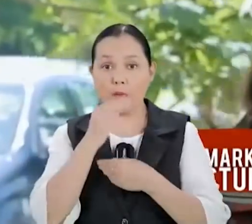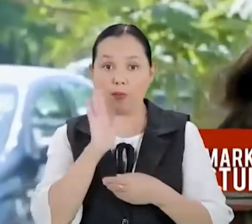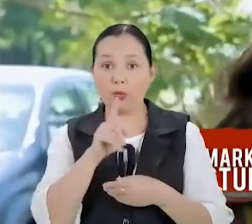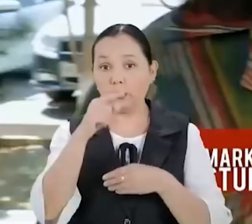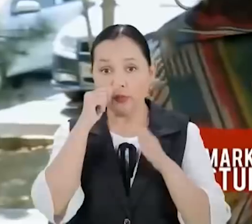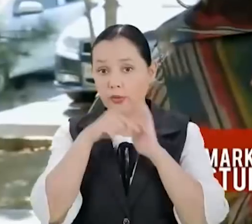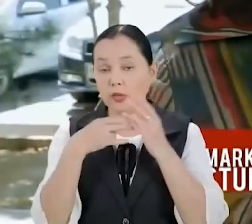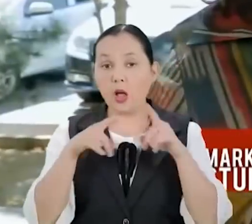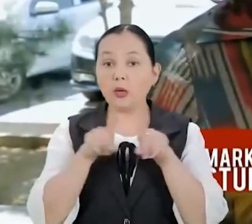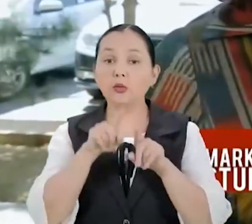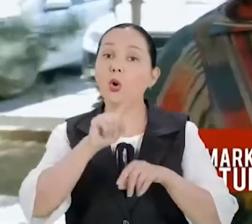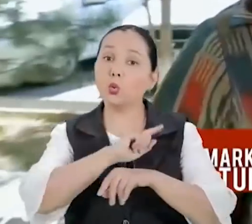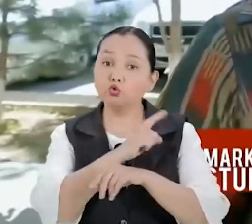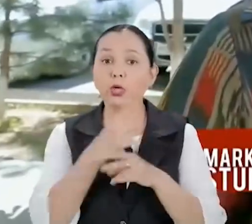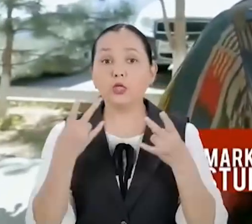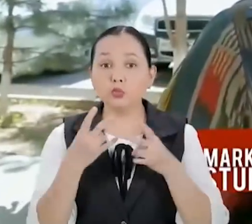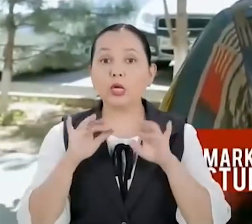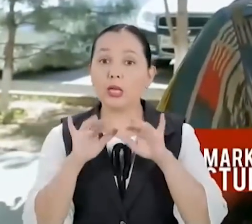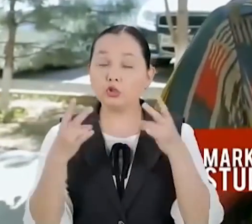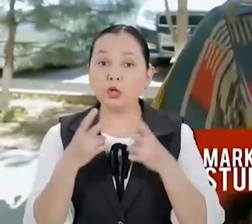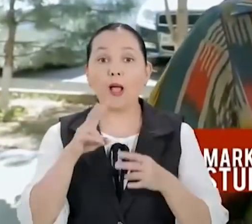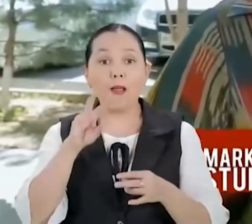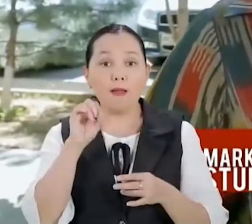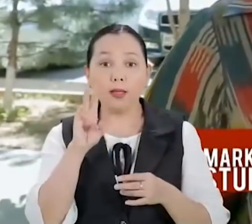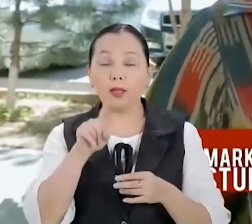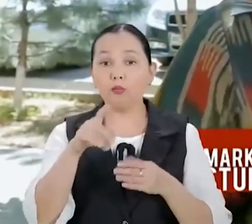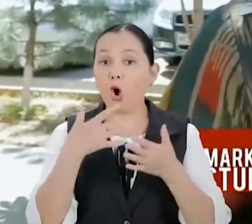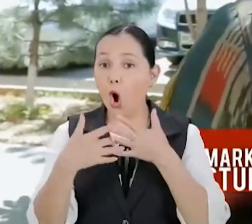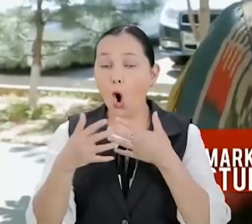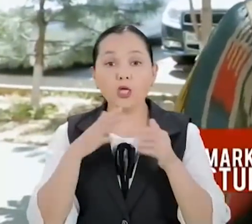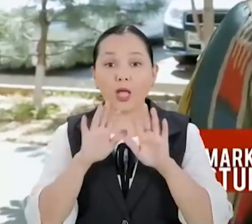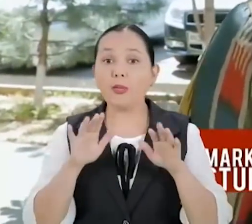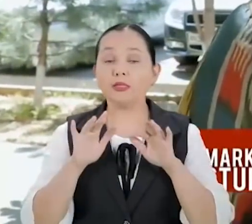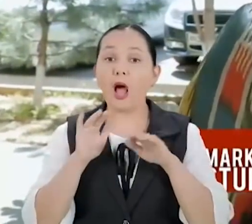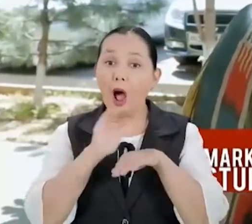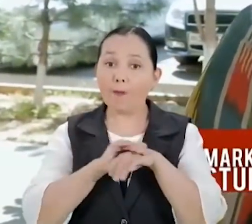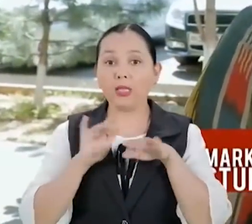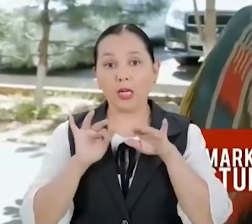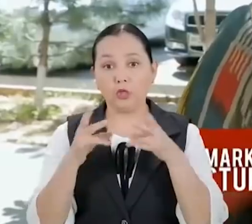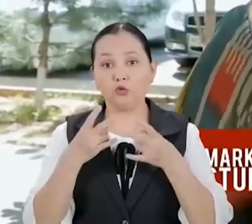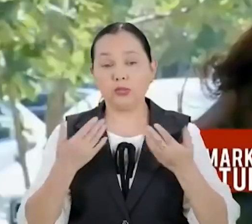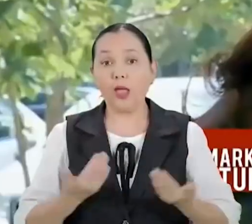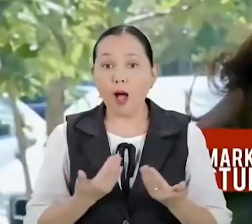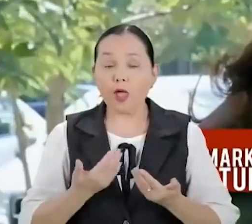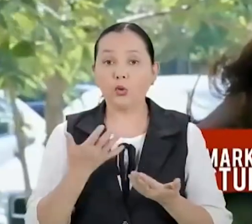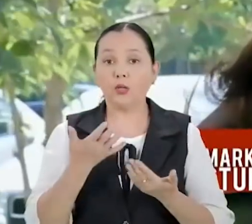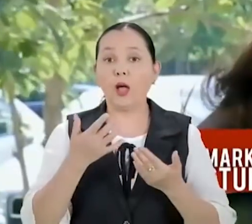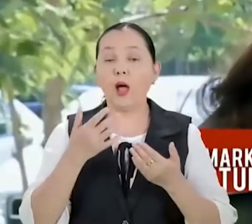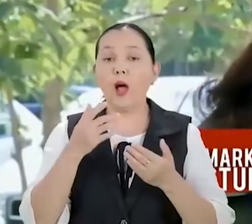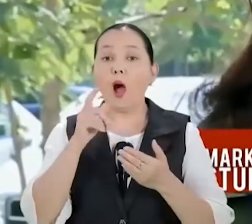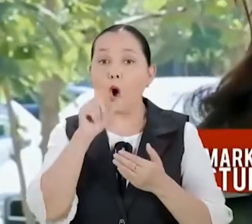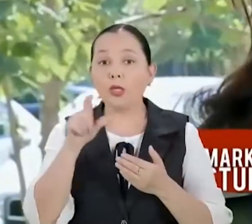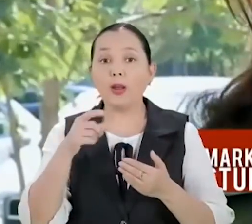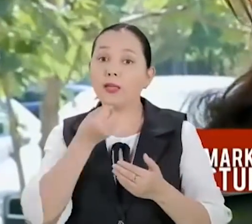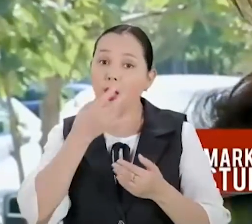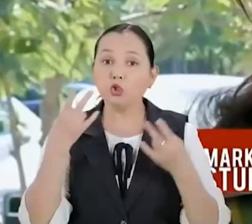yoshlarimiz ham yo'q emas. Biz aytyapmiz, kuchaytirishimiz kerak, qilishimiz kerak deb, lekin buni qog'ozda emas, amalda qilishimiz kerak. Hayotda mana shu hayotini, odamlar